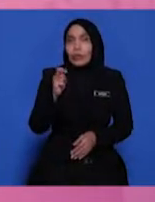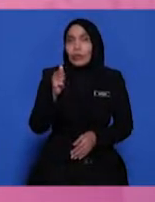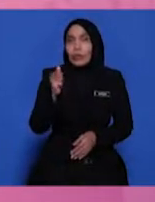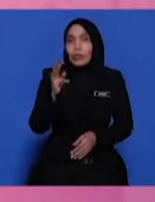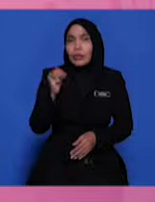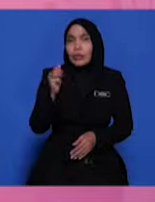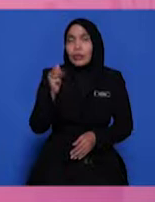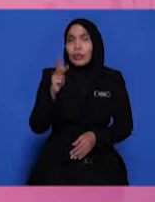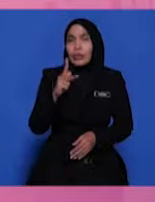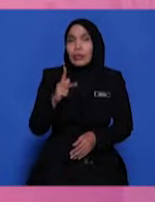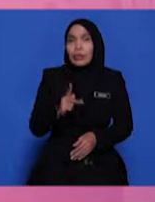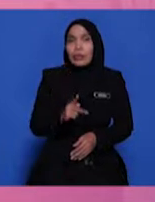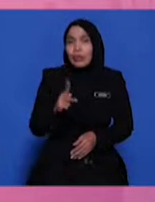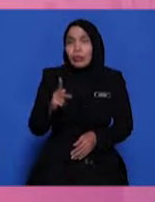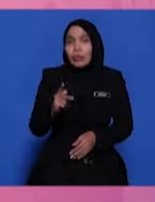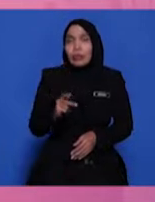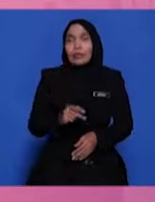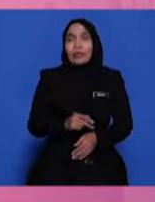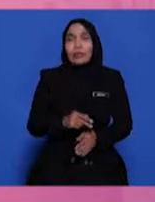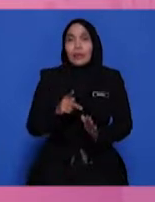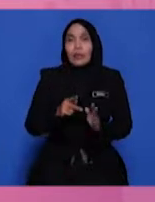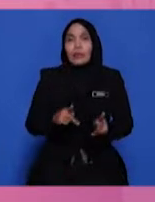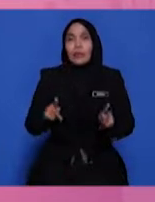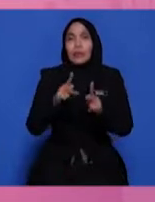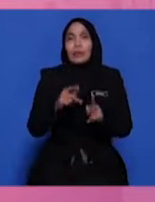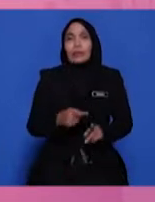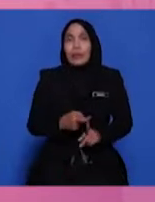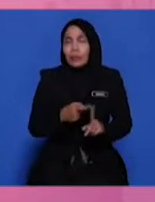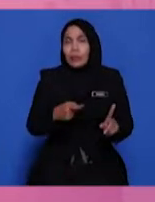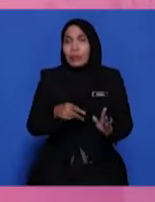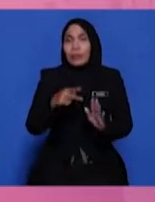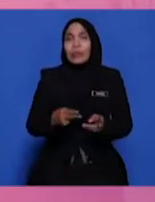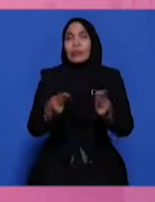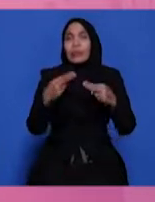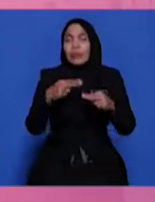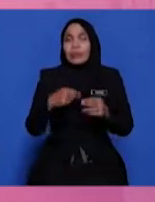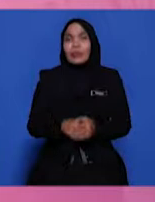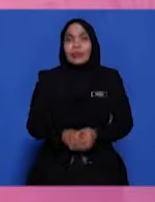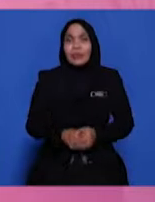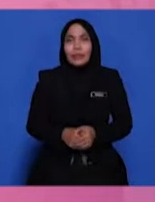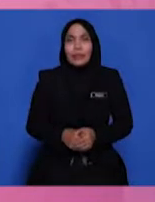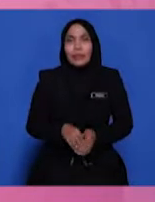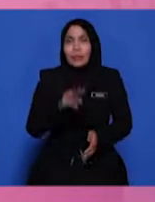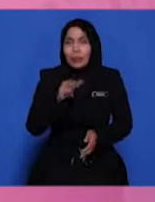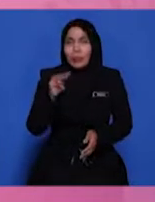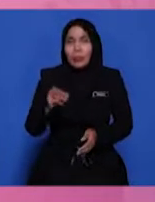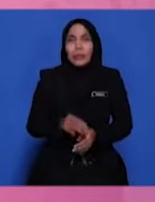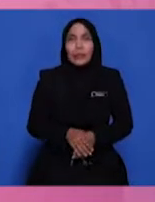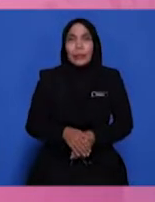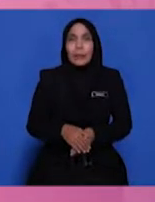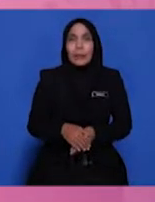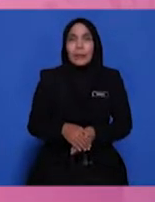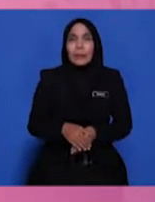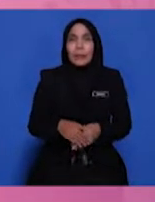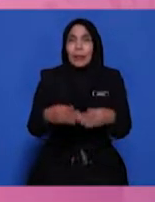membeli insurans dan tidak mempunyai hutang seperti hutang kad kredit. Murid-murid, adakah